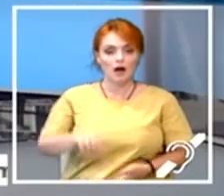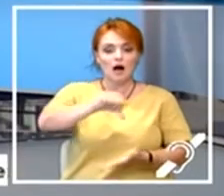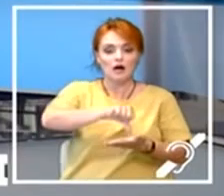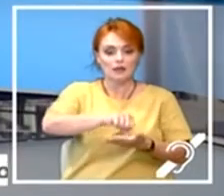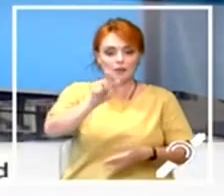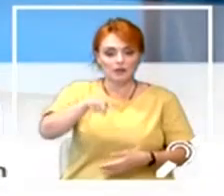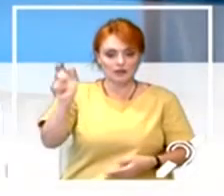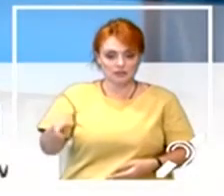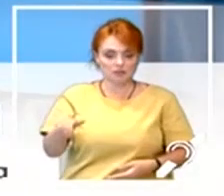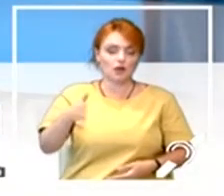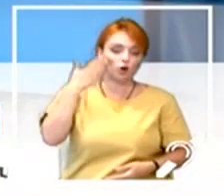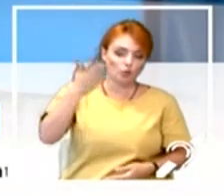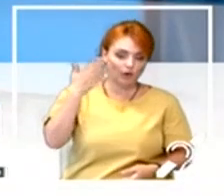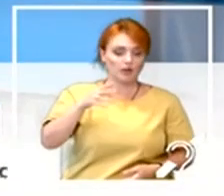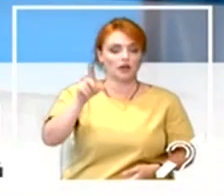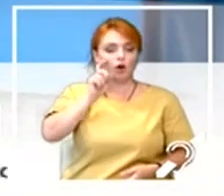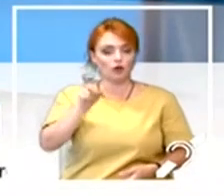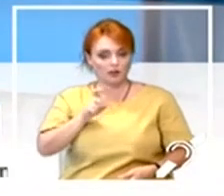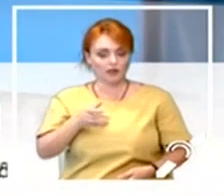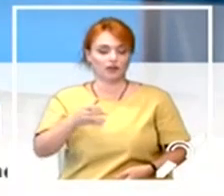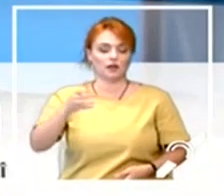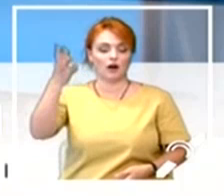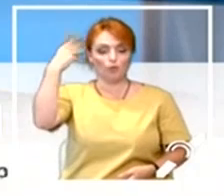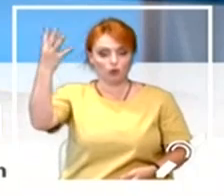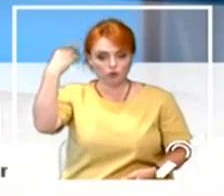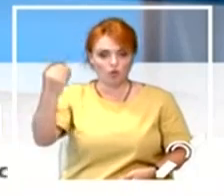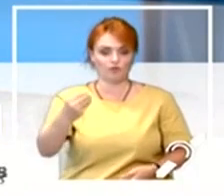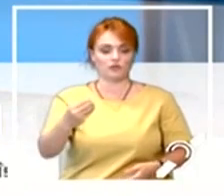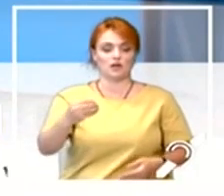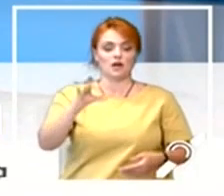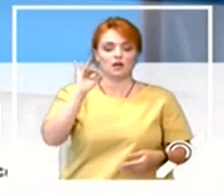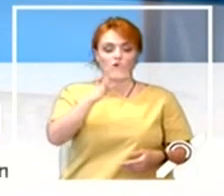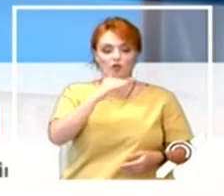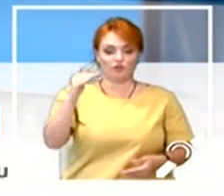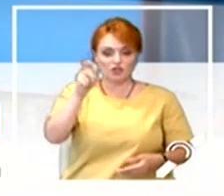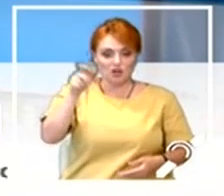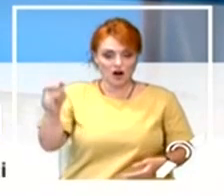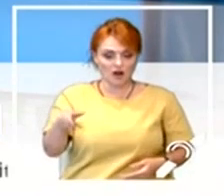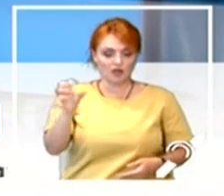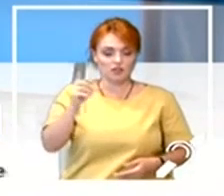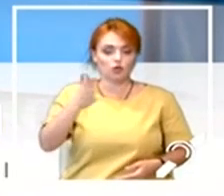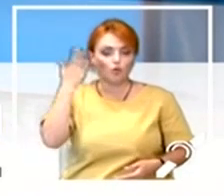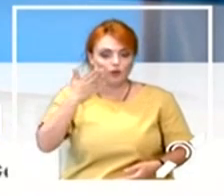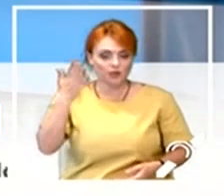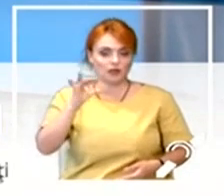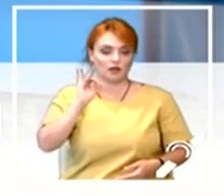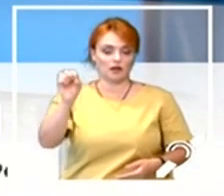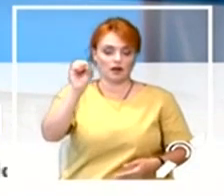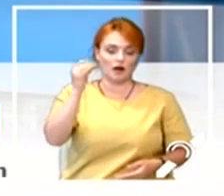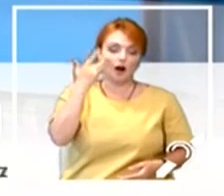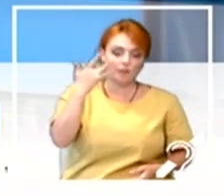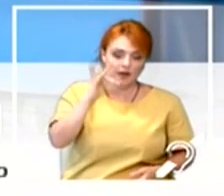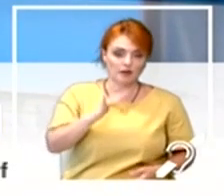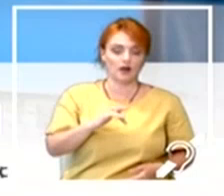Reprezentanții României, Ucrainei, Republicii Moldova, SUA și ai Comisiei Europene s-au reunit astăzi la Galați pentru a găsi o soluție la